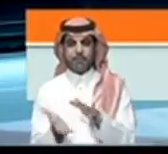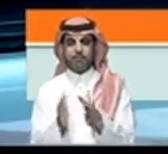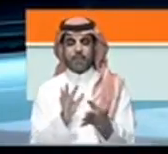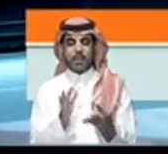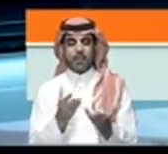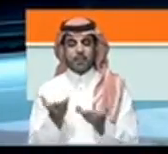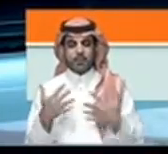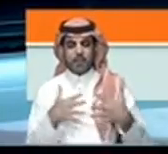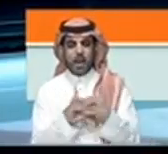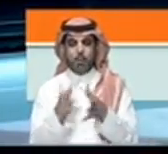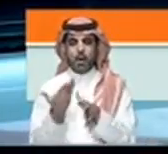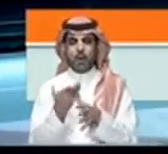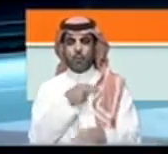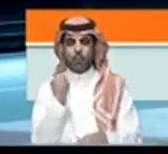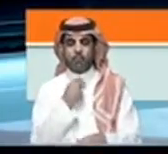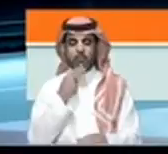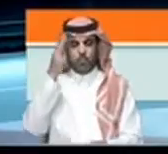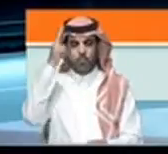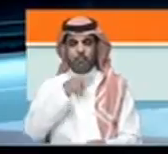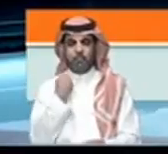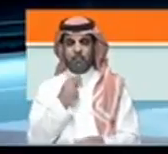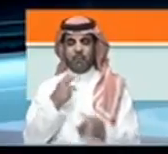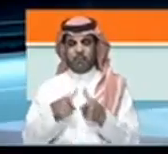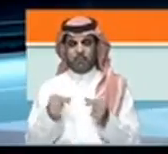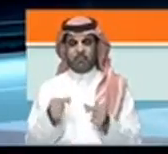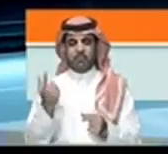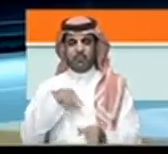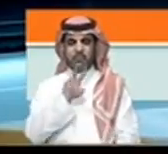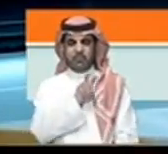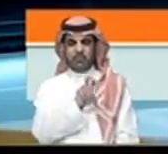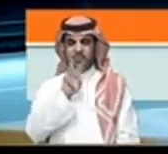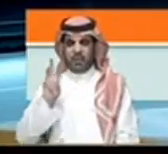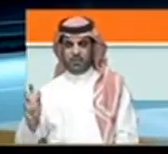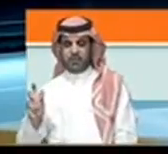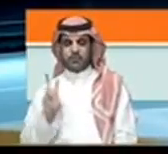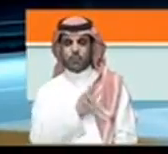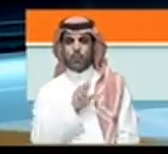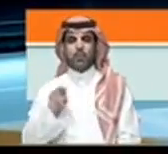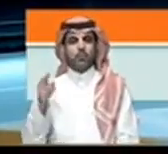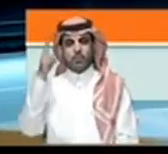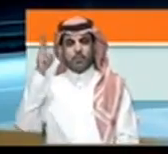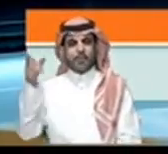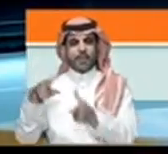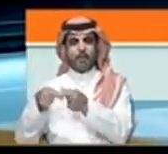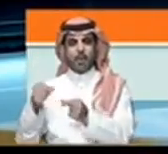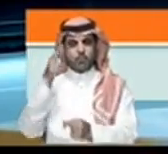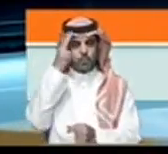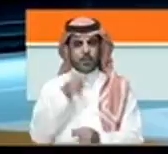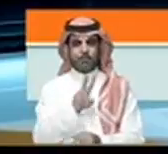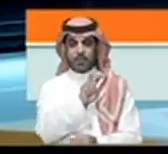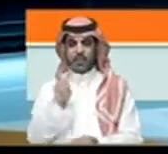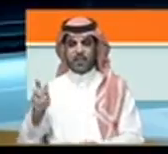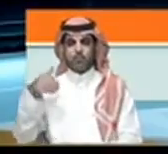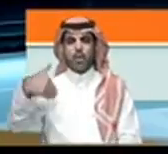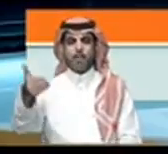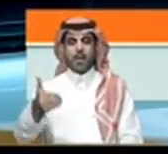بين البلدين الصديقين وفق الرؤيه السعوديه اليابانيه عشرين ثلاثين وبخاصه في المجالات الاقتصاديه